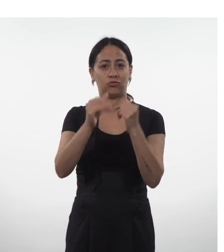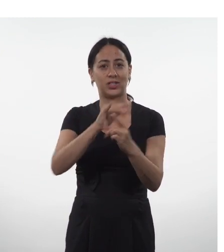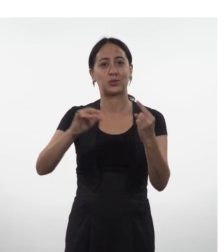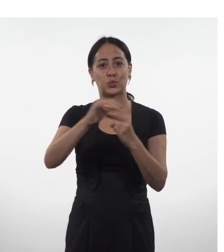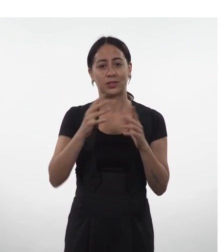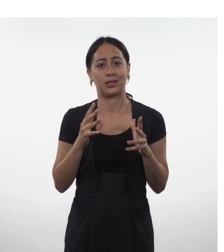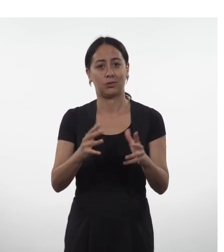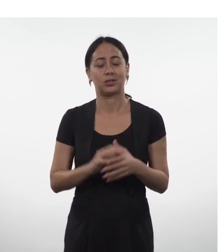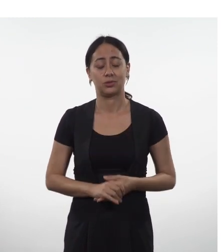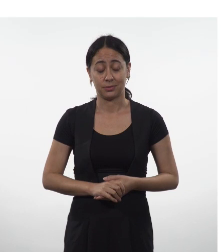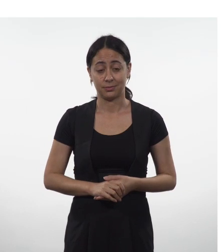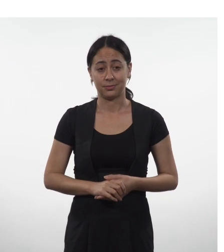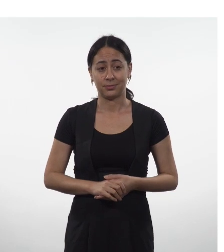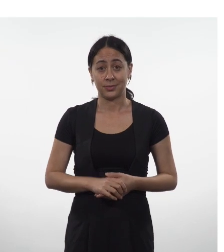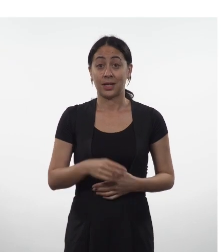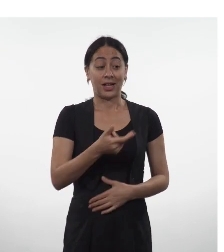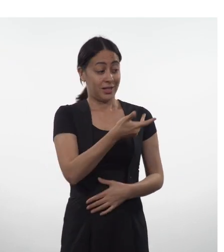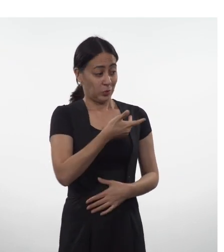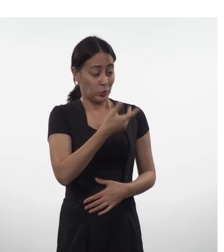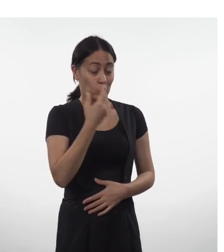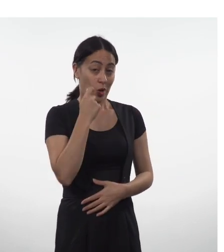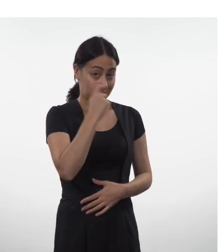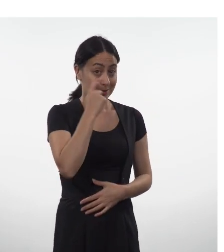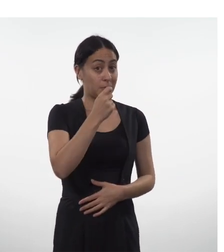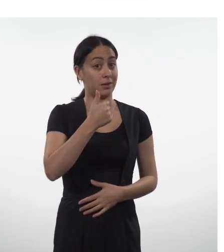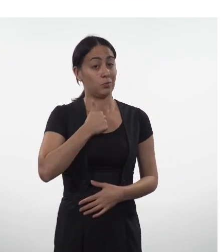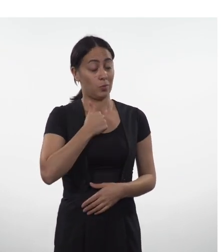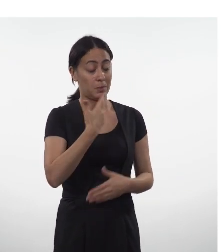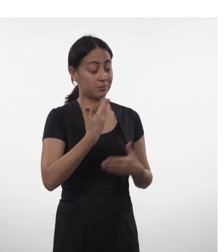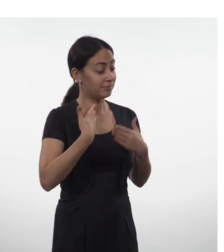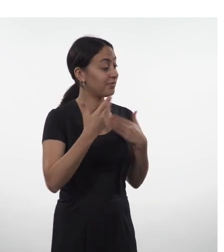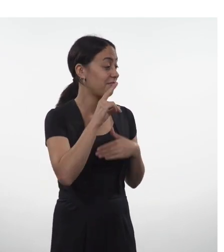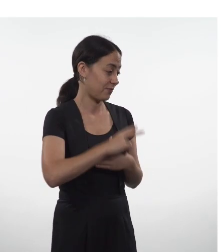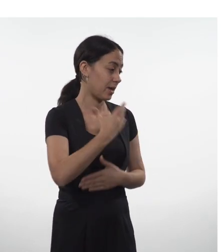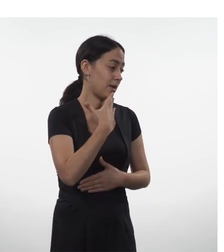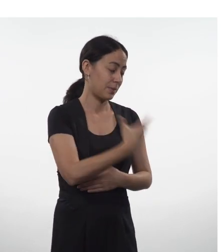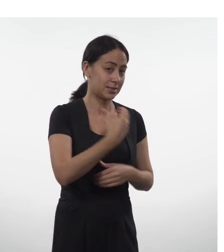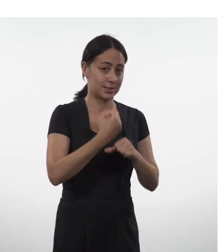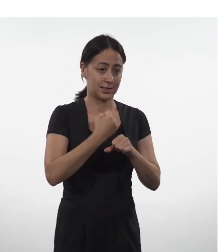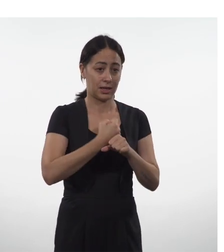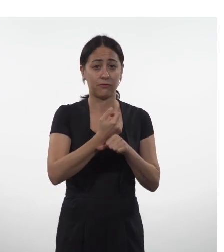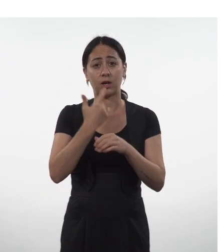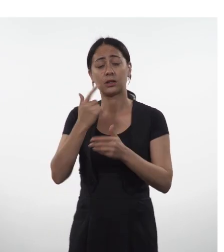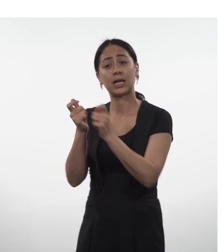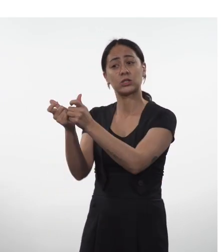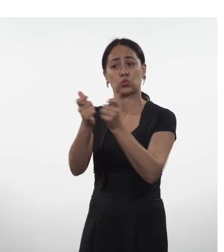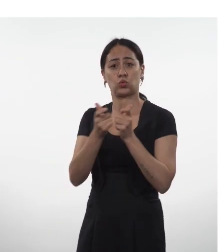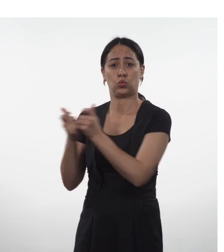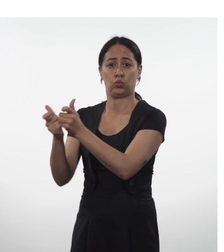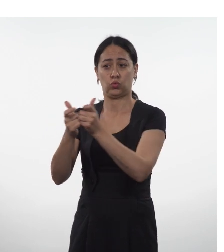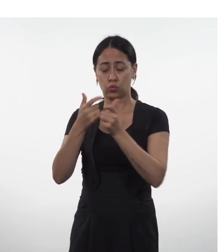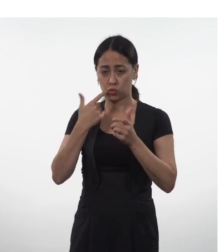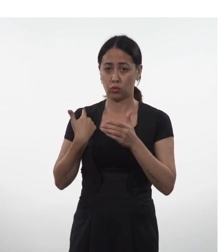Je tiens à remercier tous les experts qui ont travaillé à nos côtés, ainsi que toutes les structures qui ont contribué aux